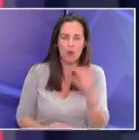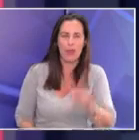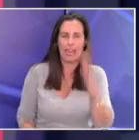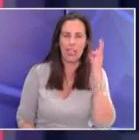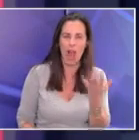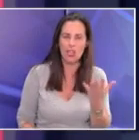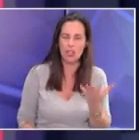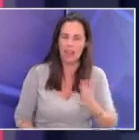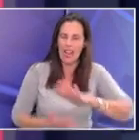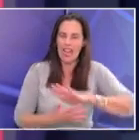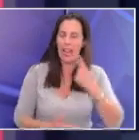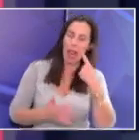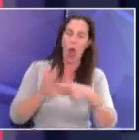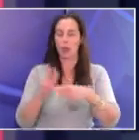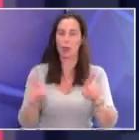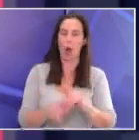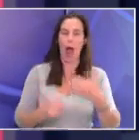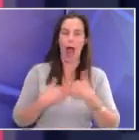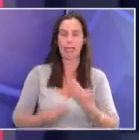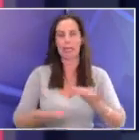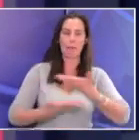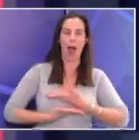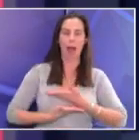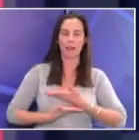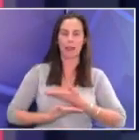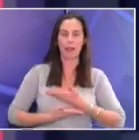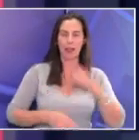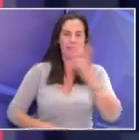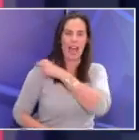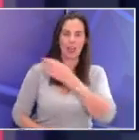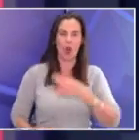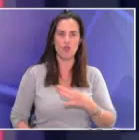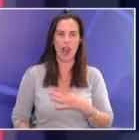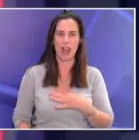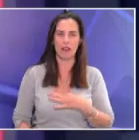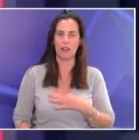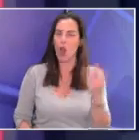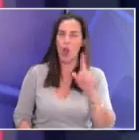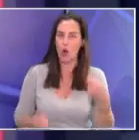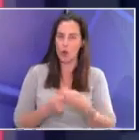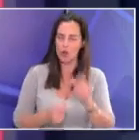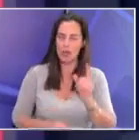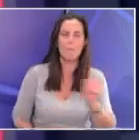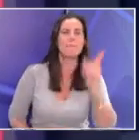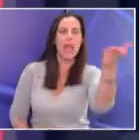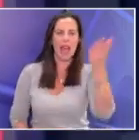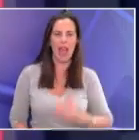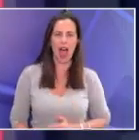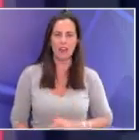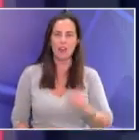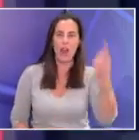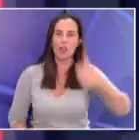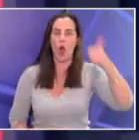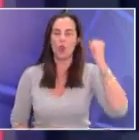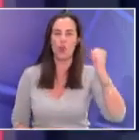סקסיסטית, לרמוס שכאילו אני קיבלתי את הדרגות שלי, לא על פי דין, מי אתה שהיית